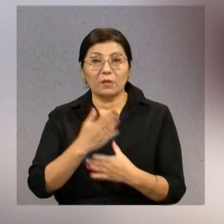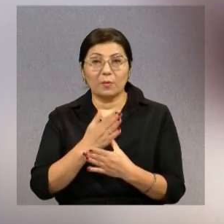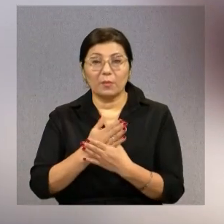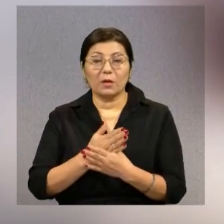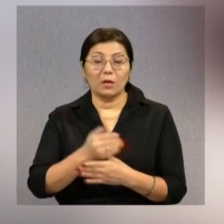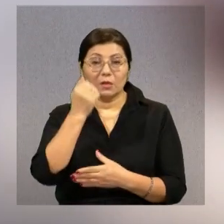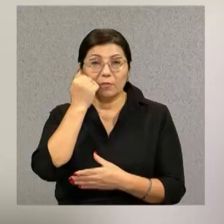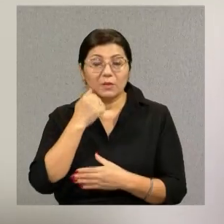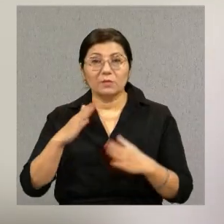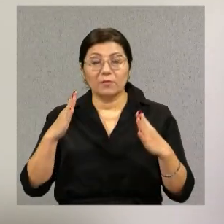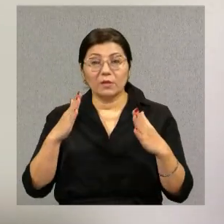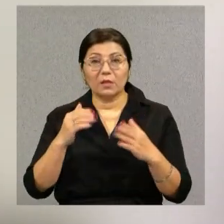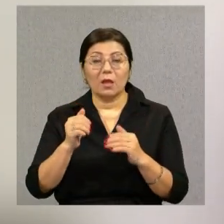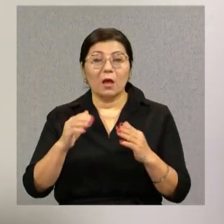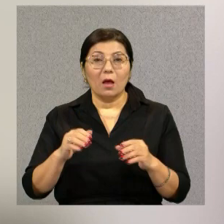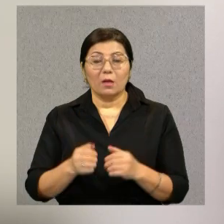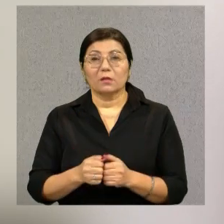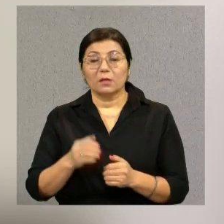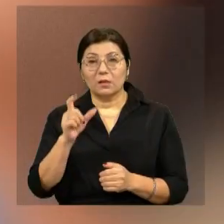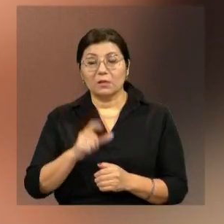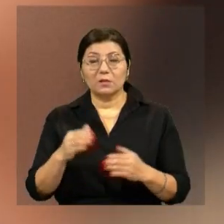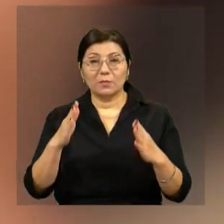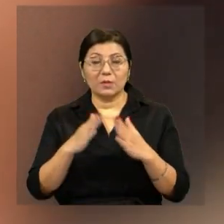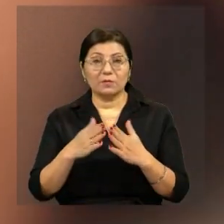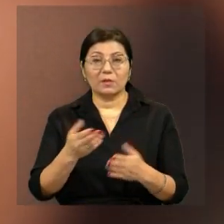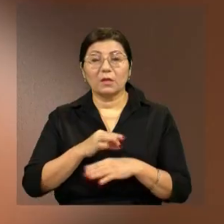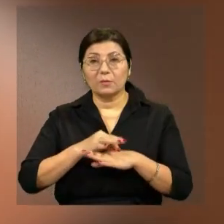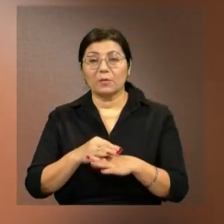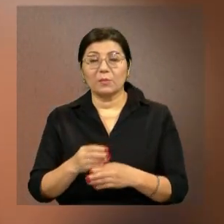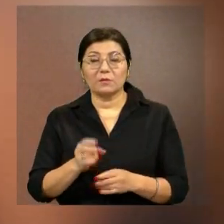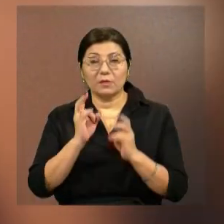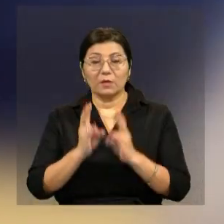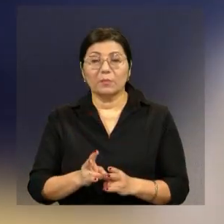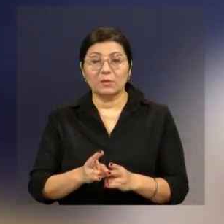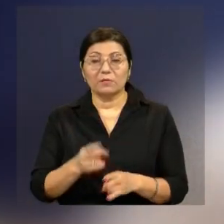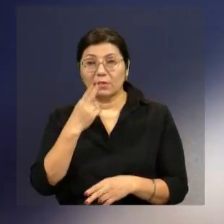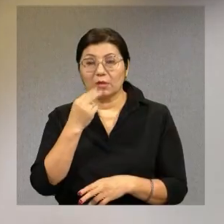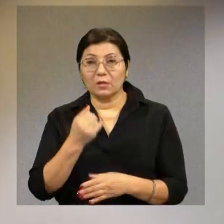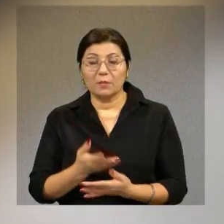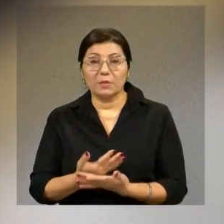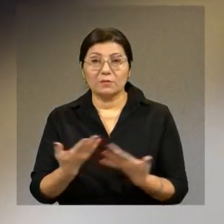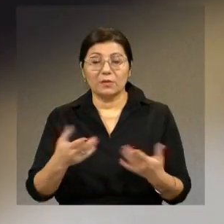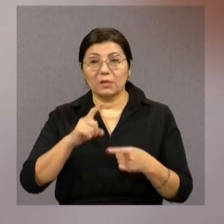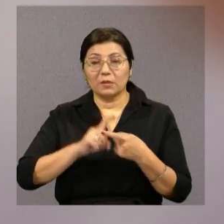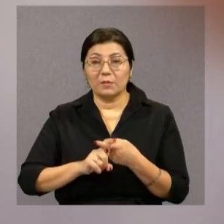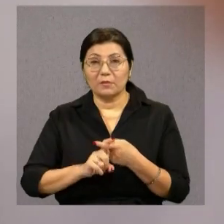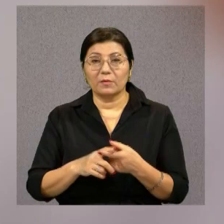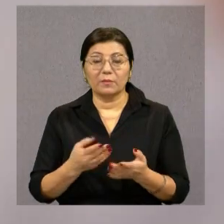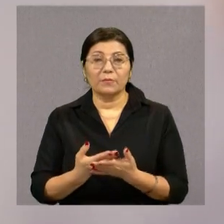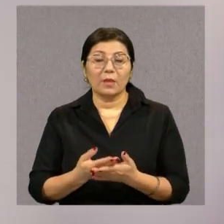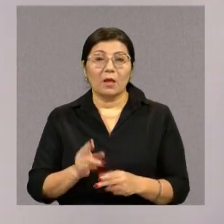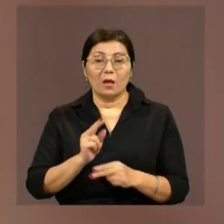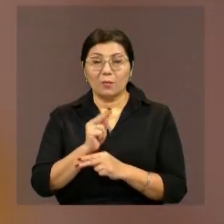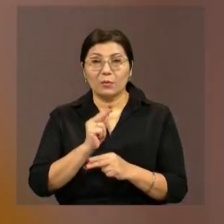волонтеры считают медицинское направление деятельности, ведь они проводят профилактику вредных привычек и распространение инфекционных заболеваний, а также